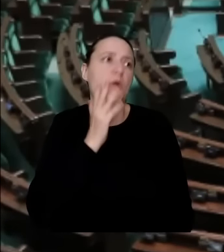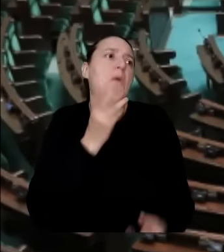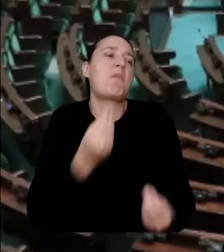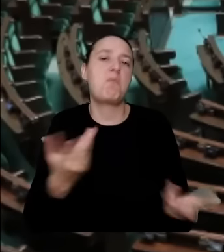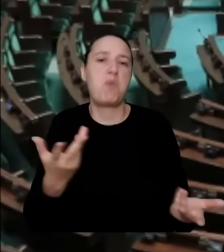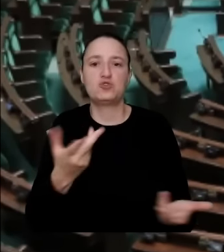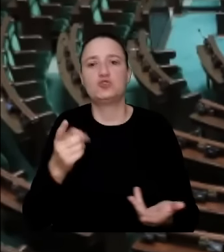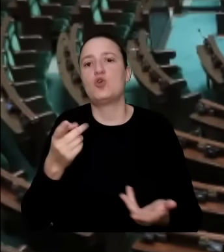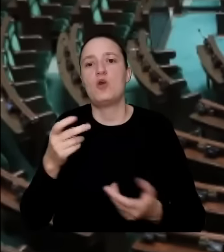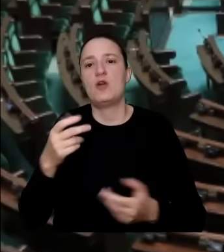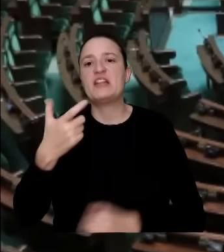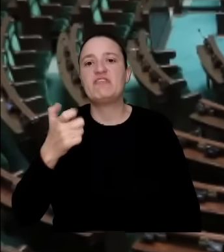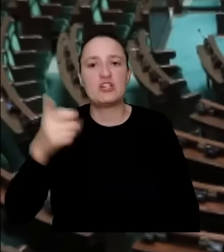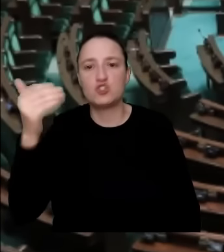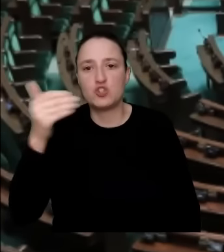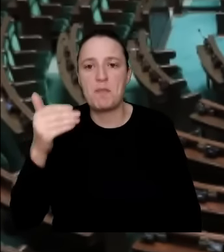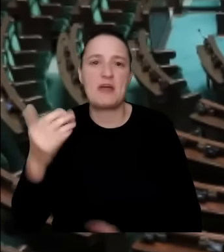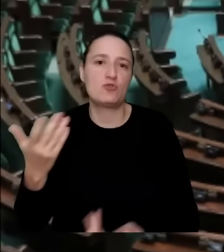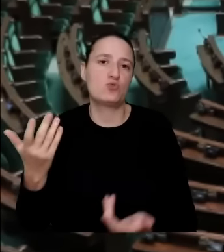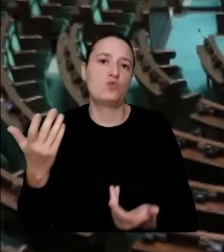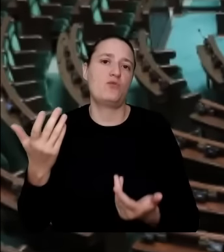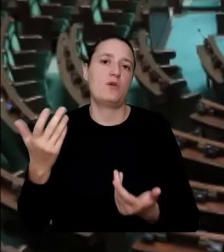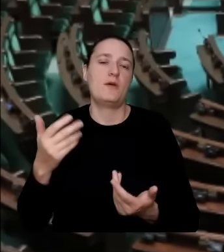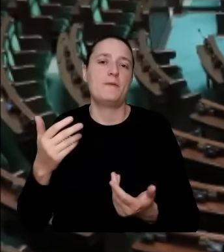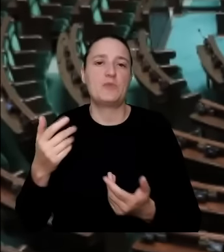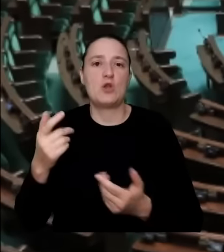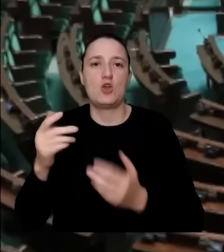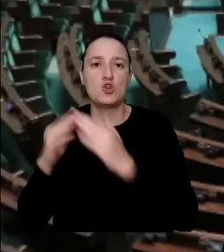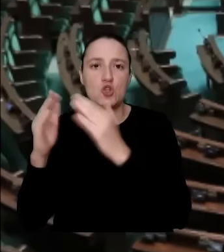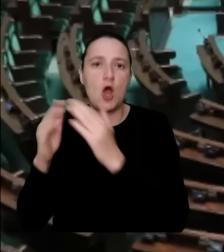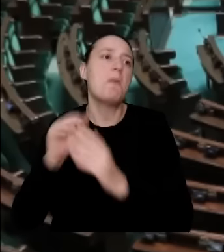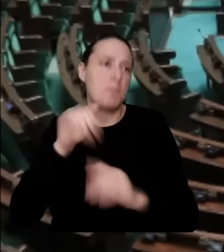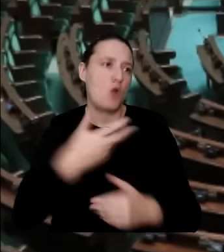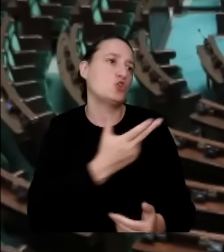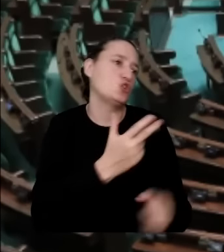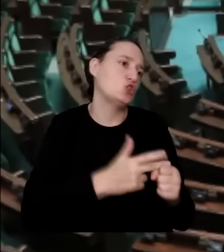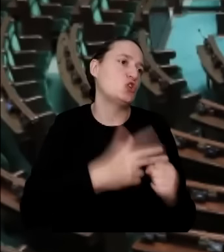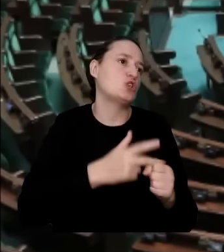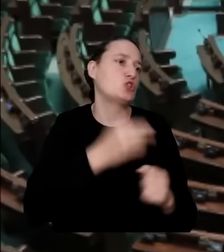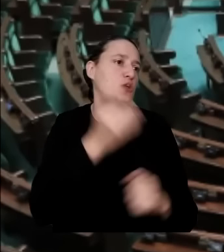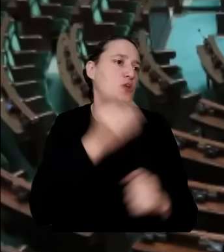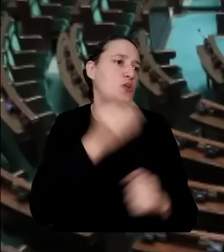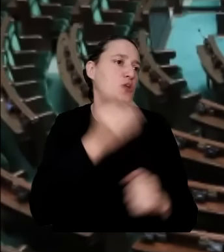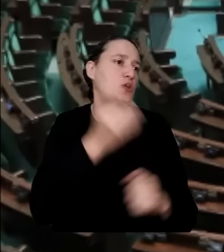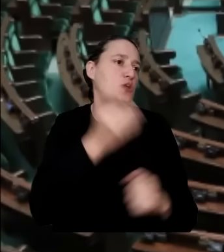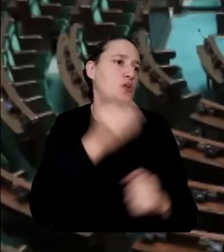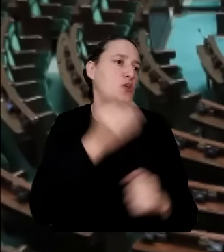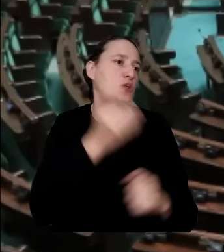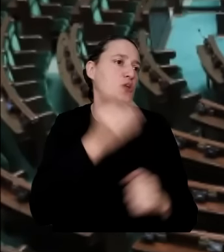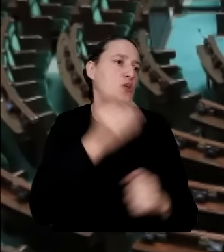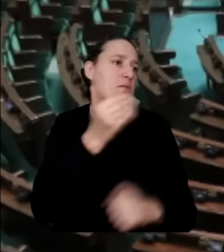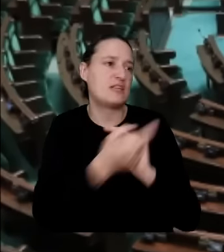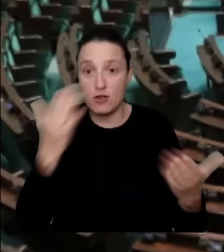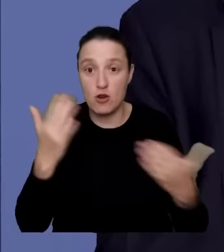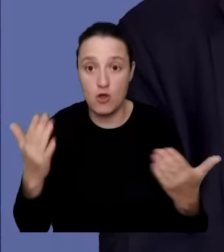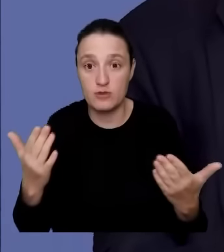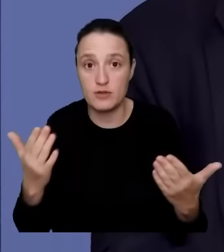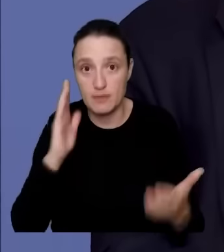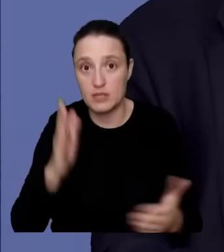d metrowy dom jak może w 30 metrowym mieszkaniu sobie zamieszkać tak to będzie wyglądać No to henik klocka mówiła